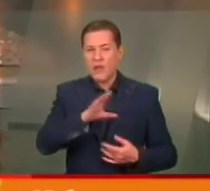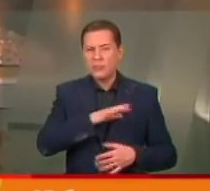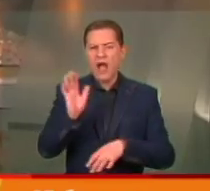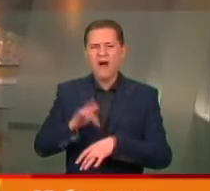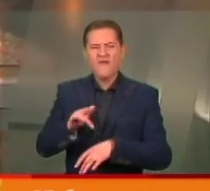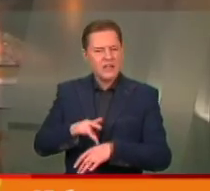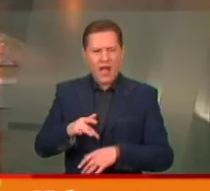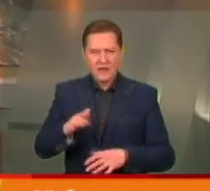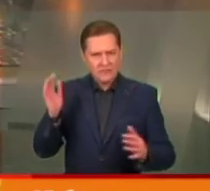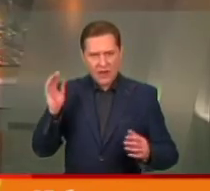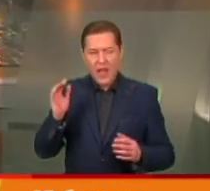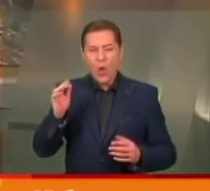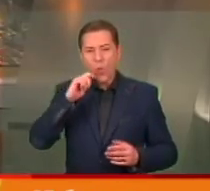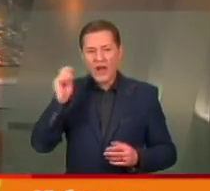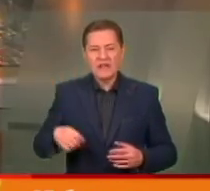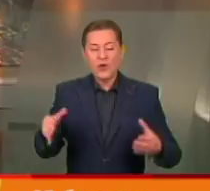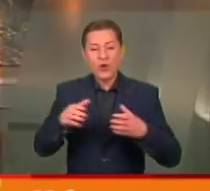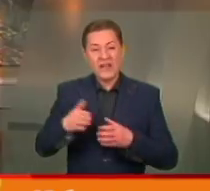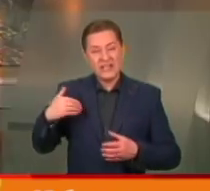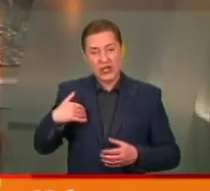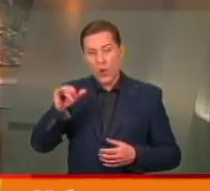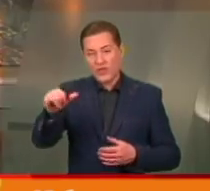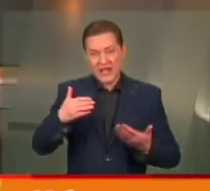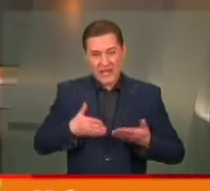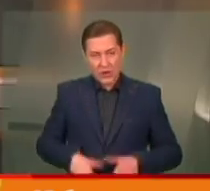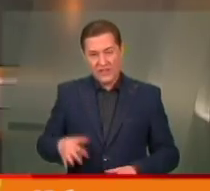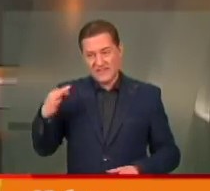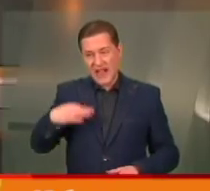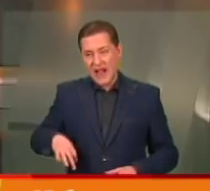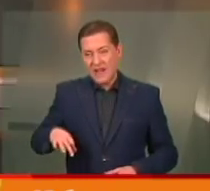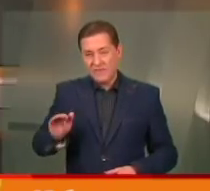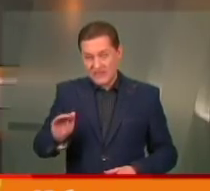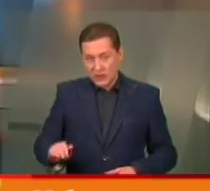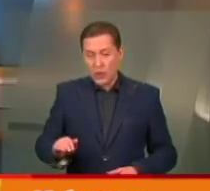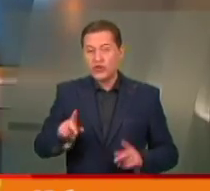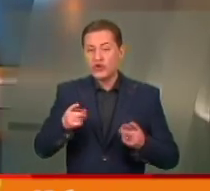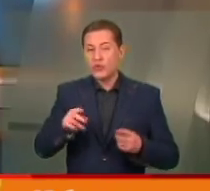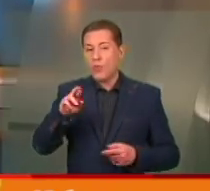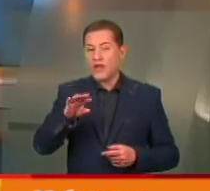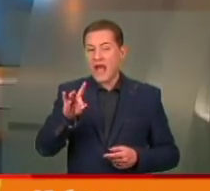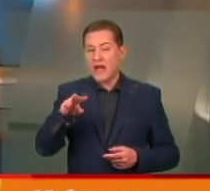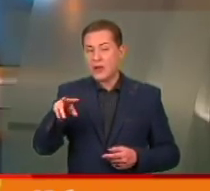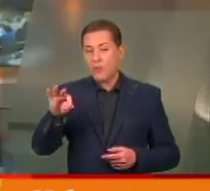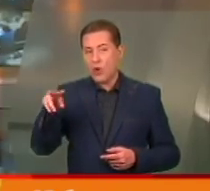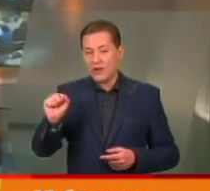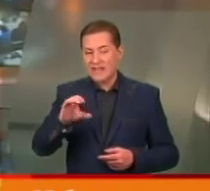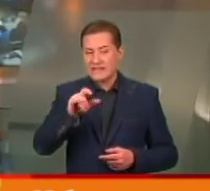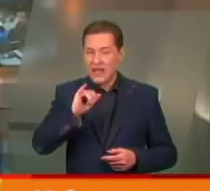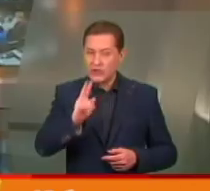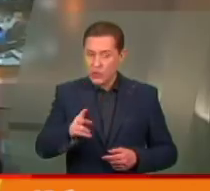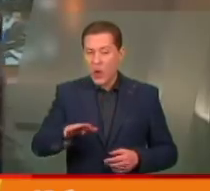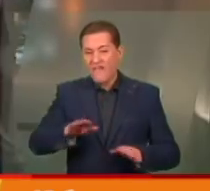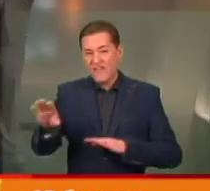фанаткою українського гурту. Нещодавно в них народився синочок. То чому ж Ярмола Стасюк,